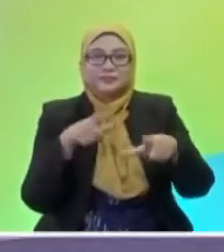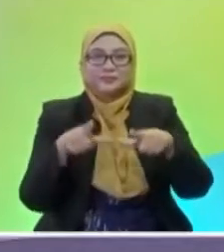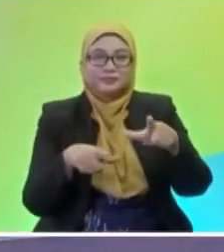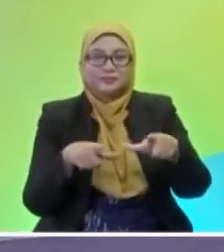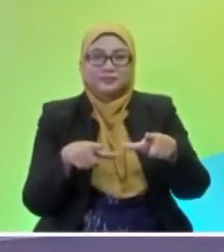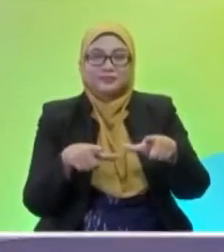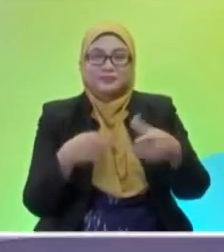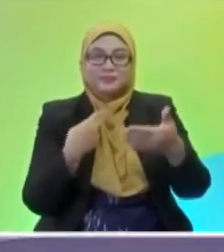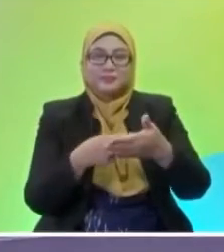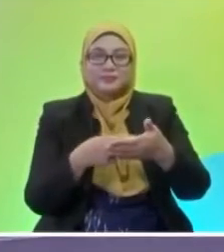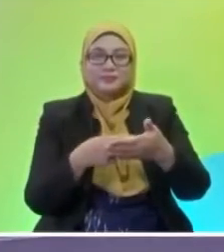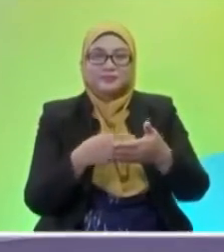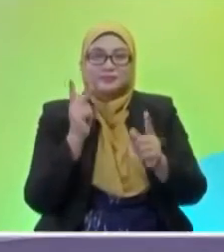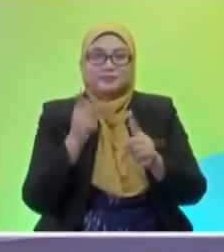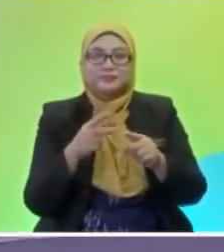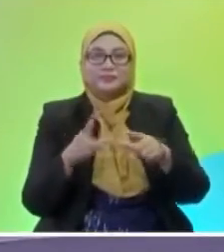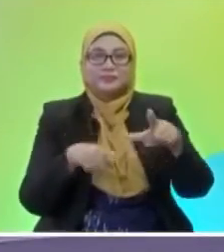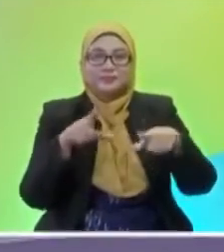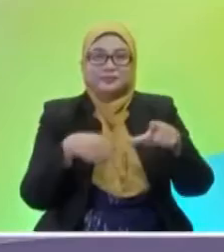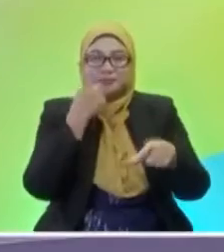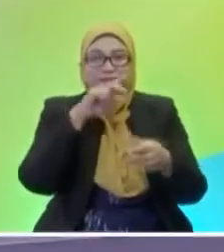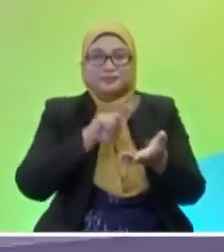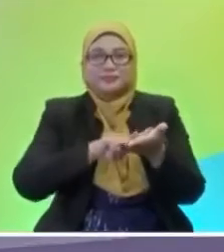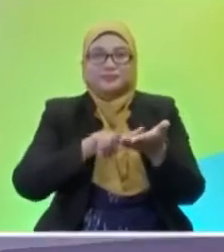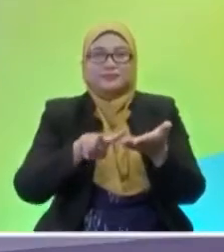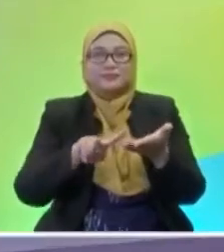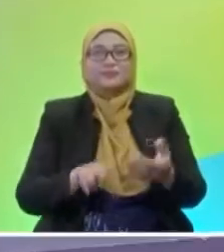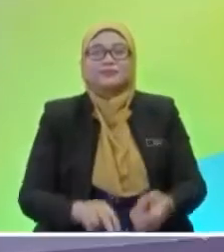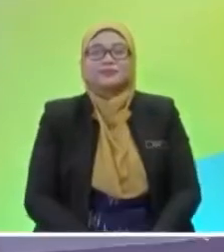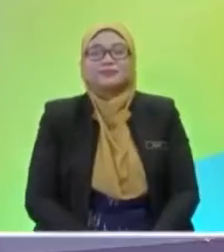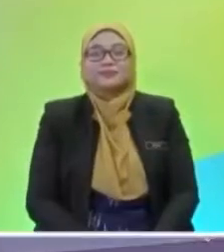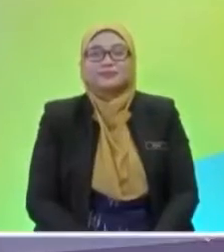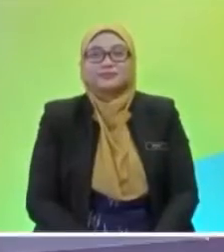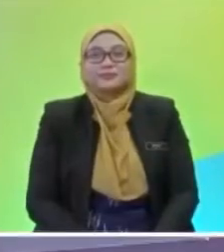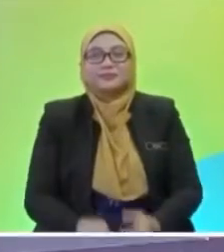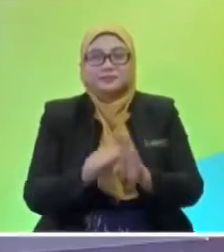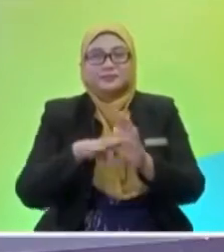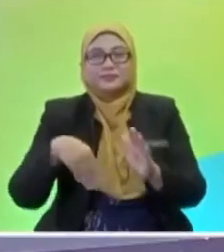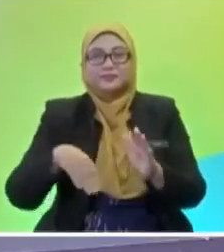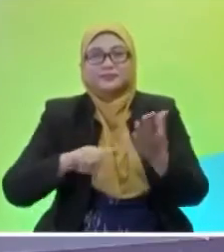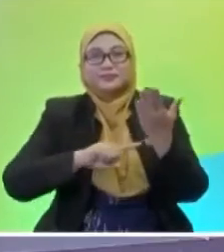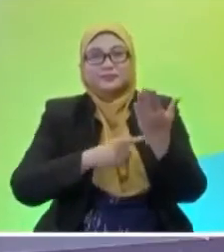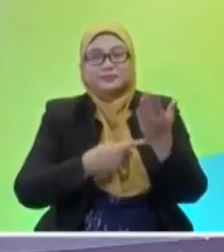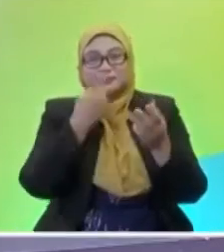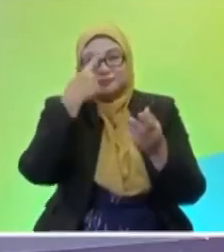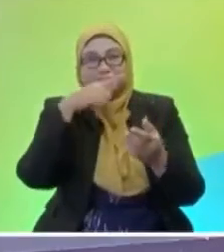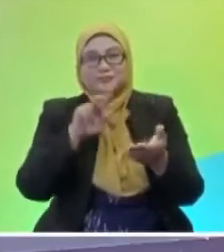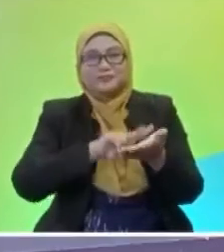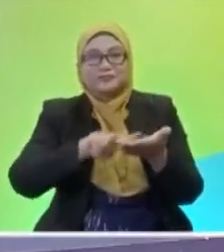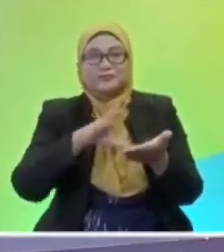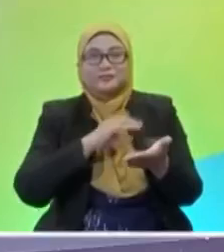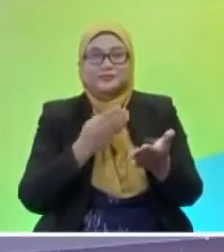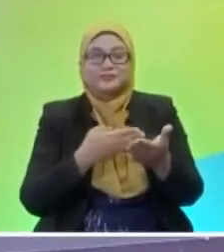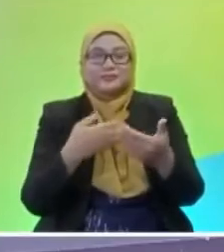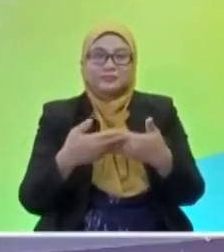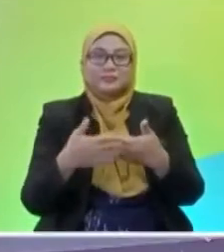ke langkah-langkah untuk kemasan. Kemasan. Okey, jadi seterusnya, sebelum cikgu mulakan untuk kemasan dan seterusnya,